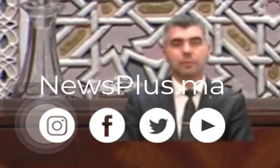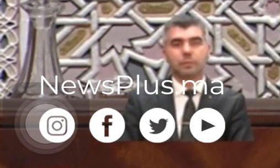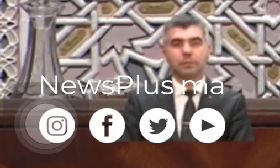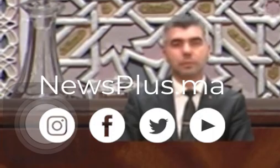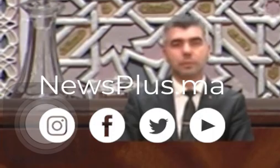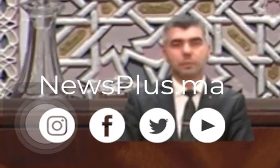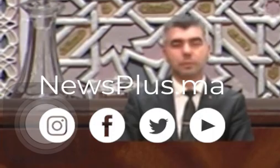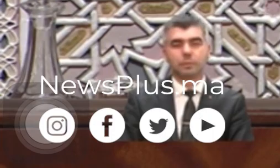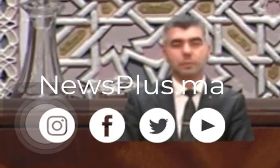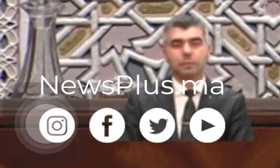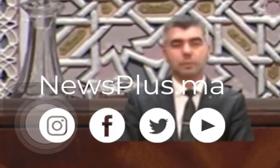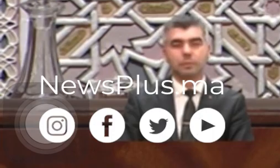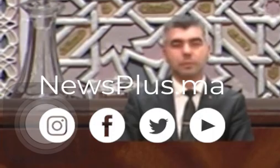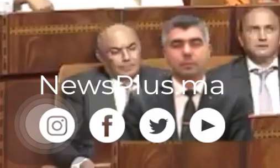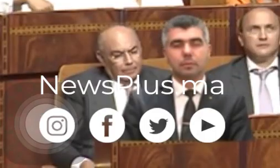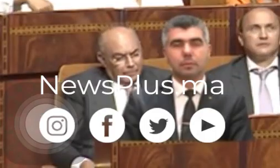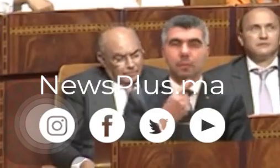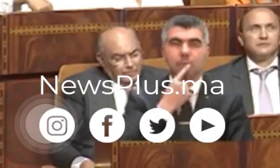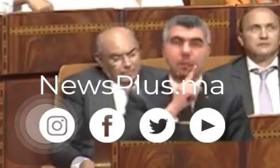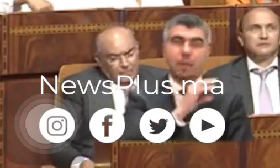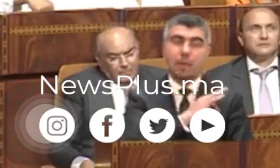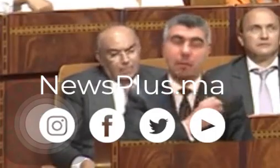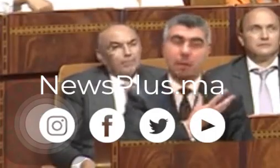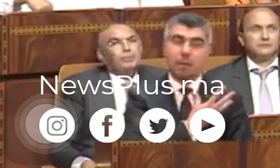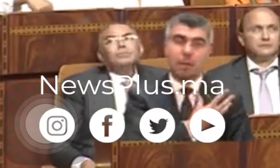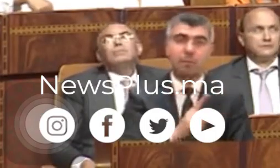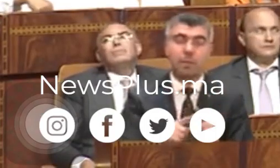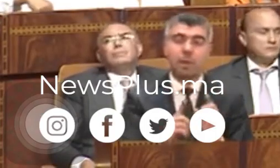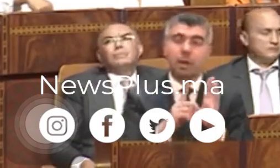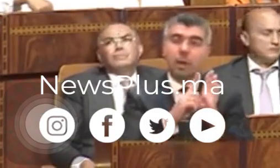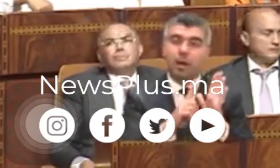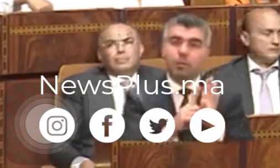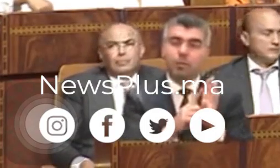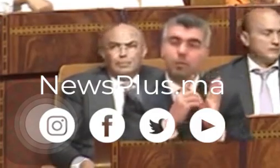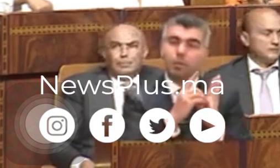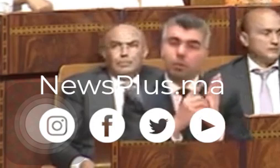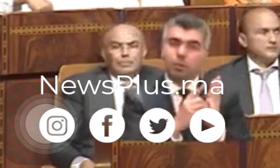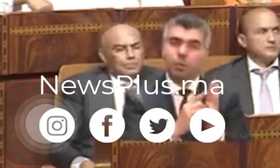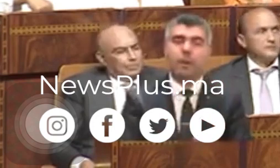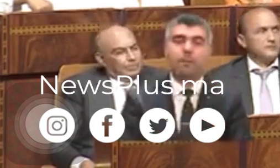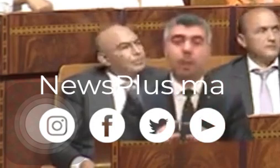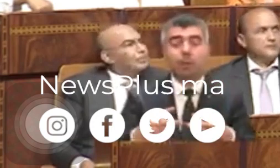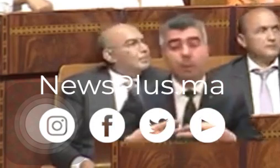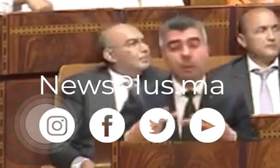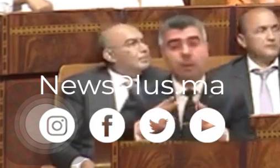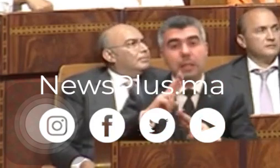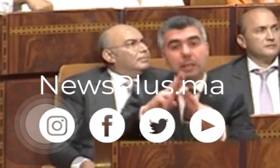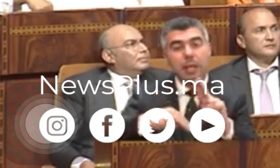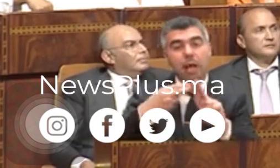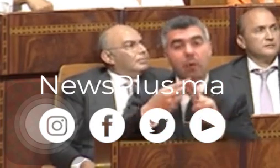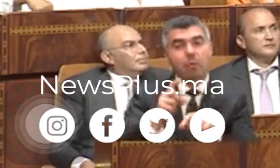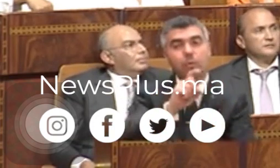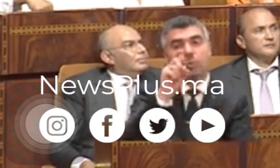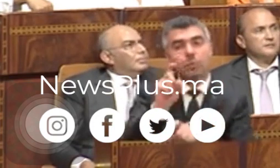بسم الله الرحمن الرحيم. الفصل 100 من الدستور الفقرة الأخيرة كتقول تقدم الأجوبة على الأسئلة